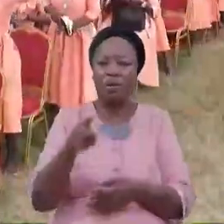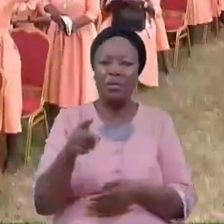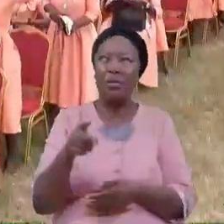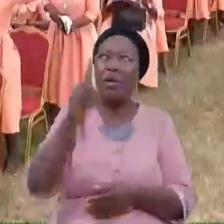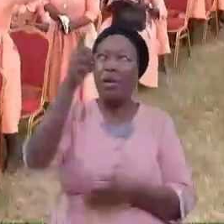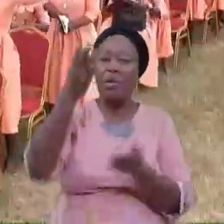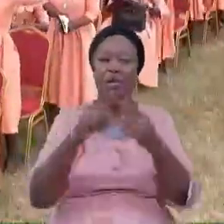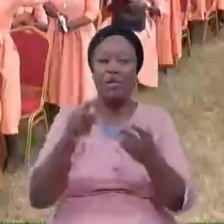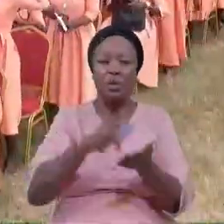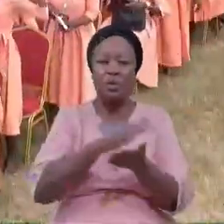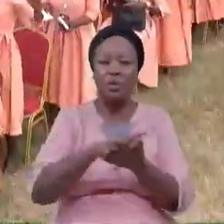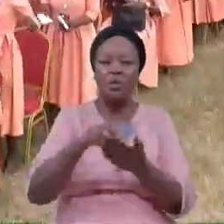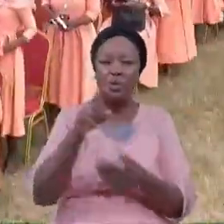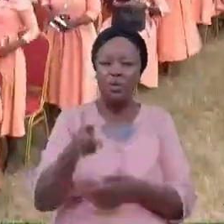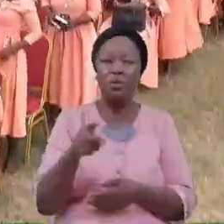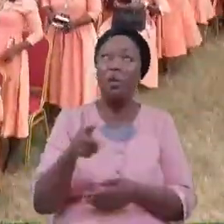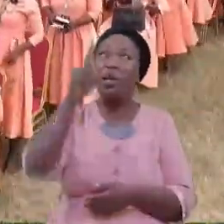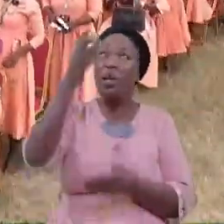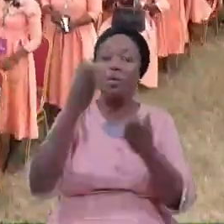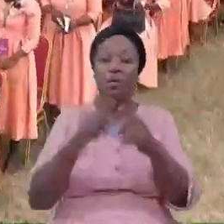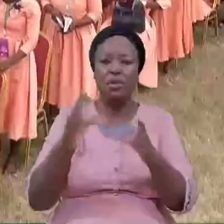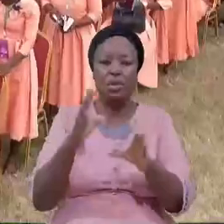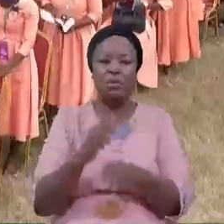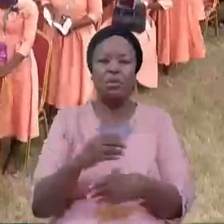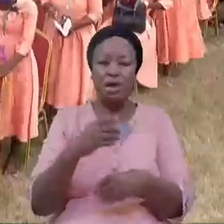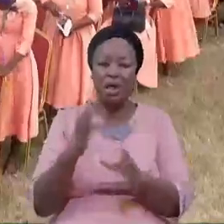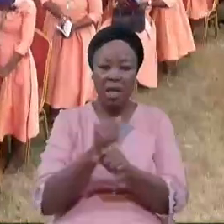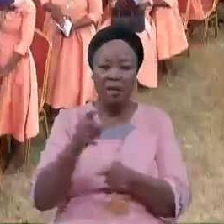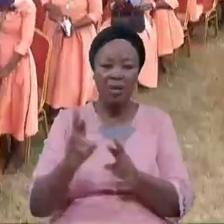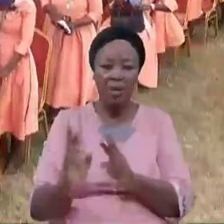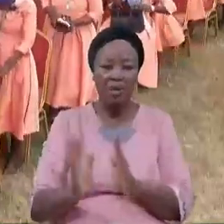te purifier. And wants to get you ready for heaven. Il veut te préparer pour le ciel.